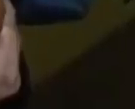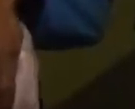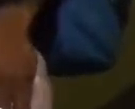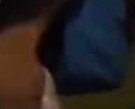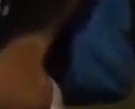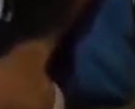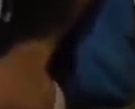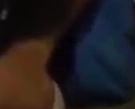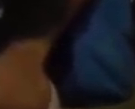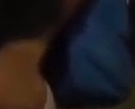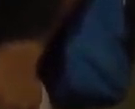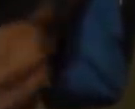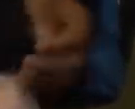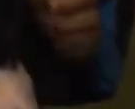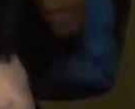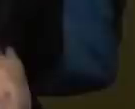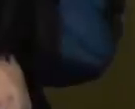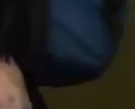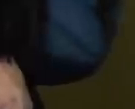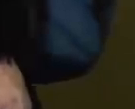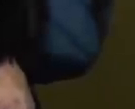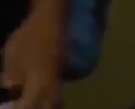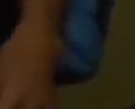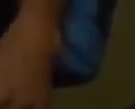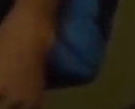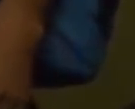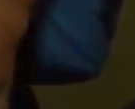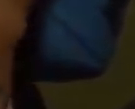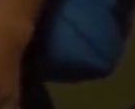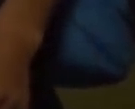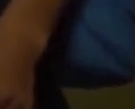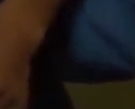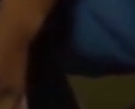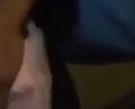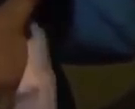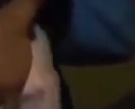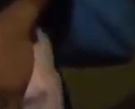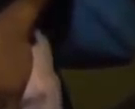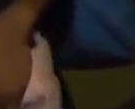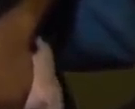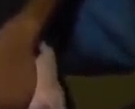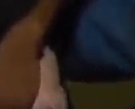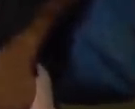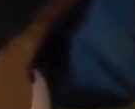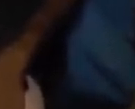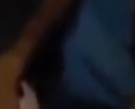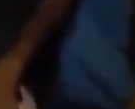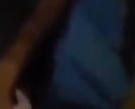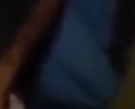shopping, groceries, damit lahat. Tapos 10, 20, 30, plus 20,